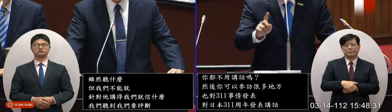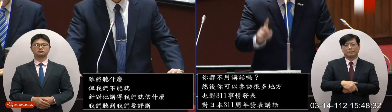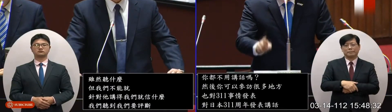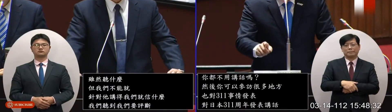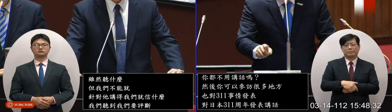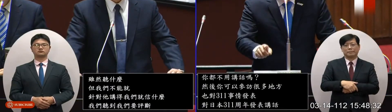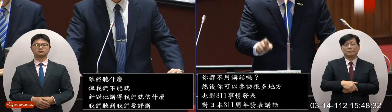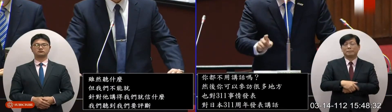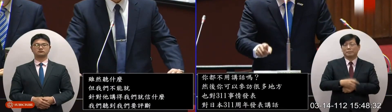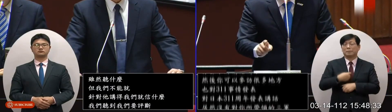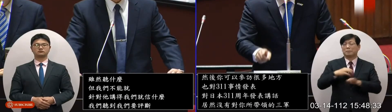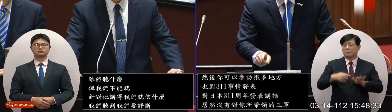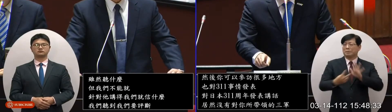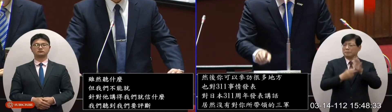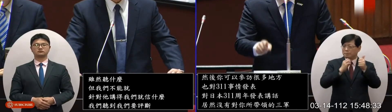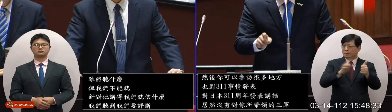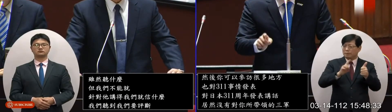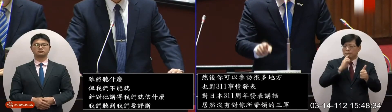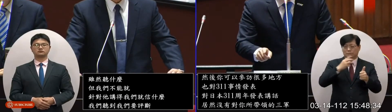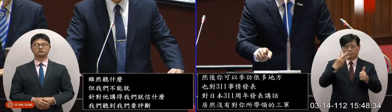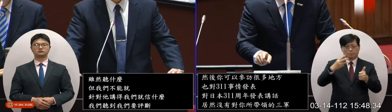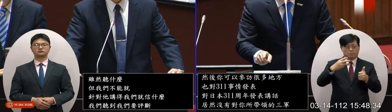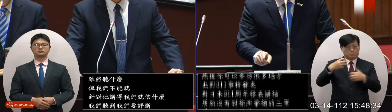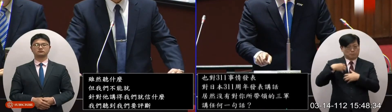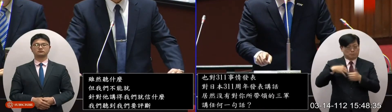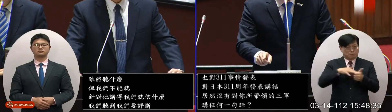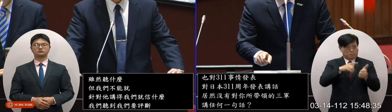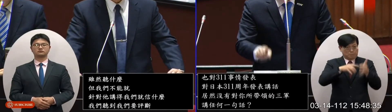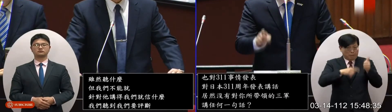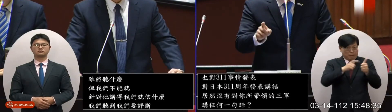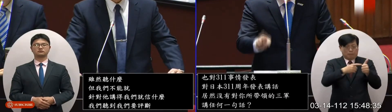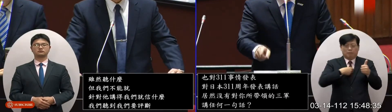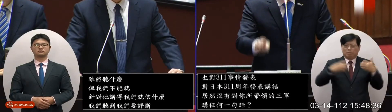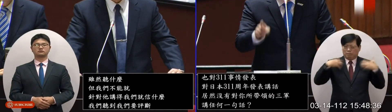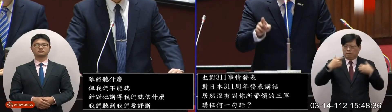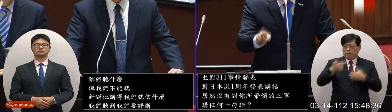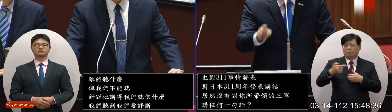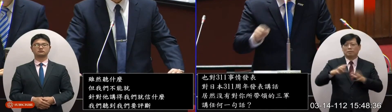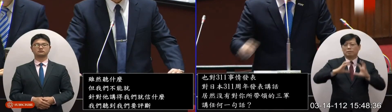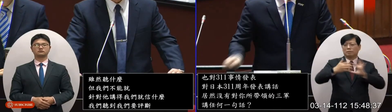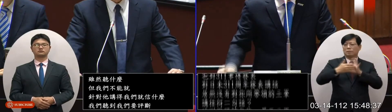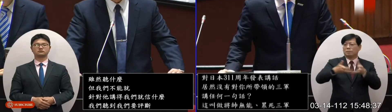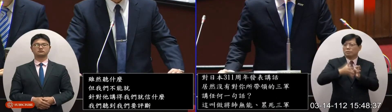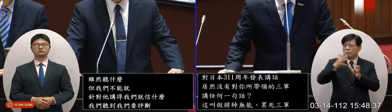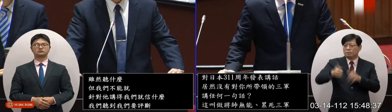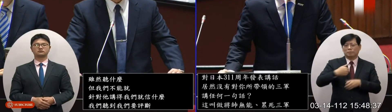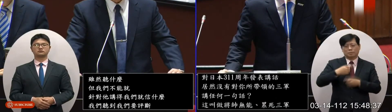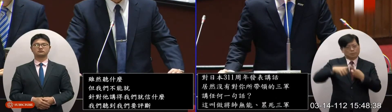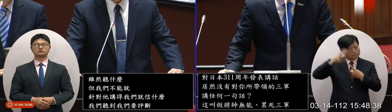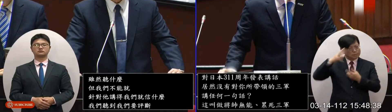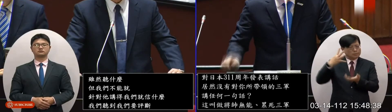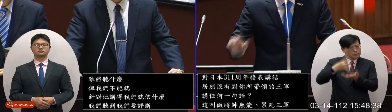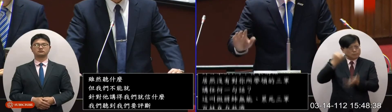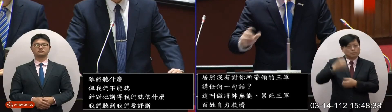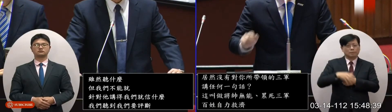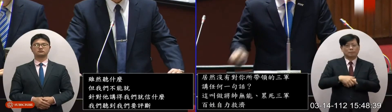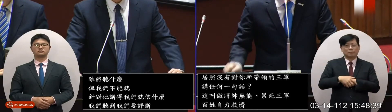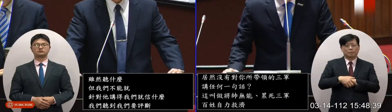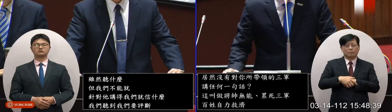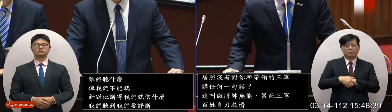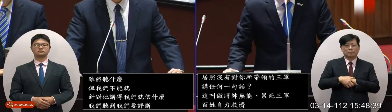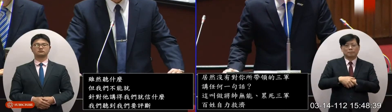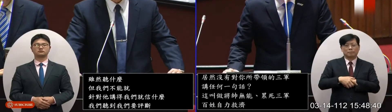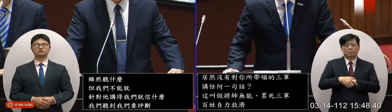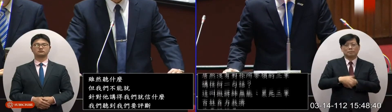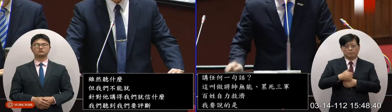我要讲的是，三军统帅才是该负最大的责任。今天国防部长已经道了好几次歉，已经道歉好几次